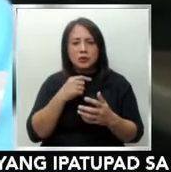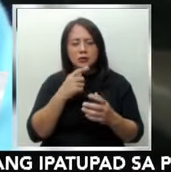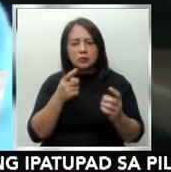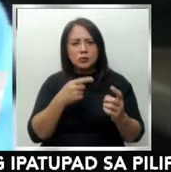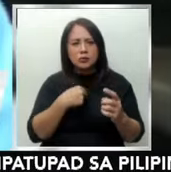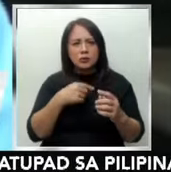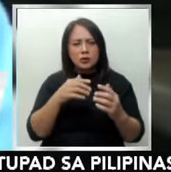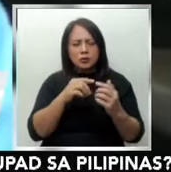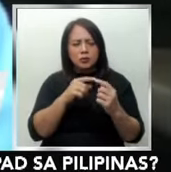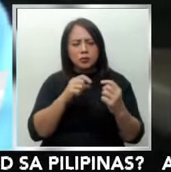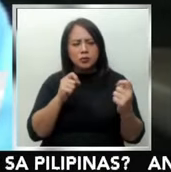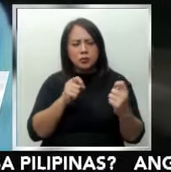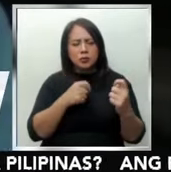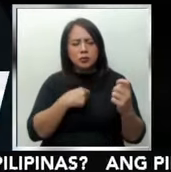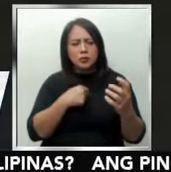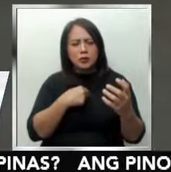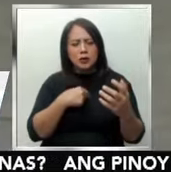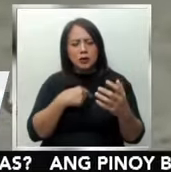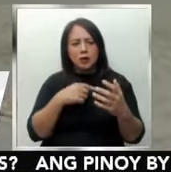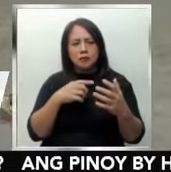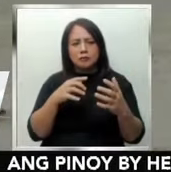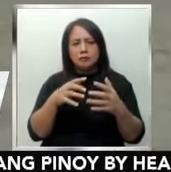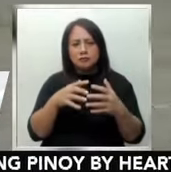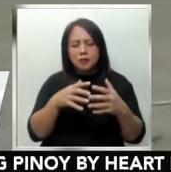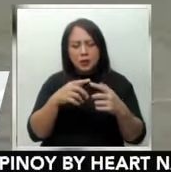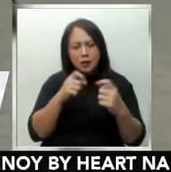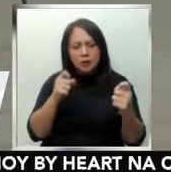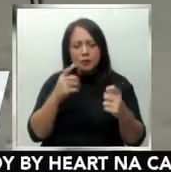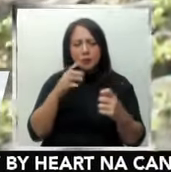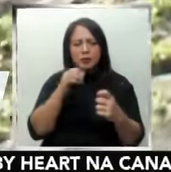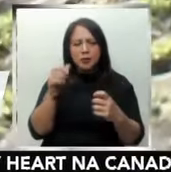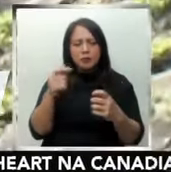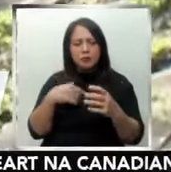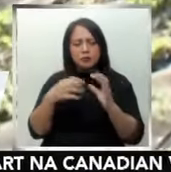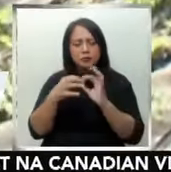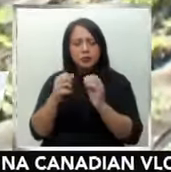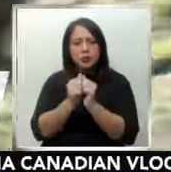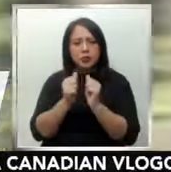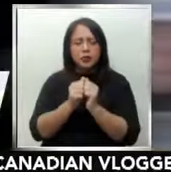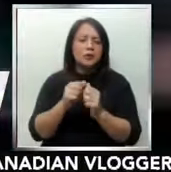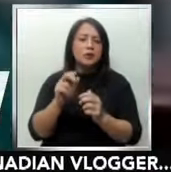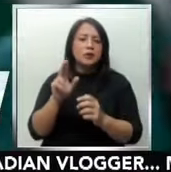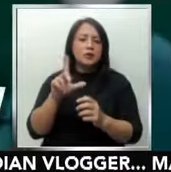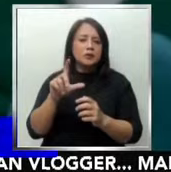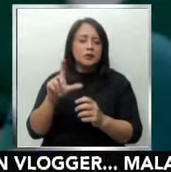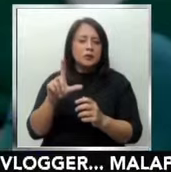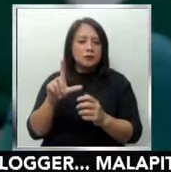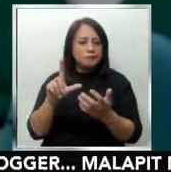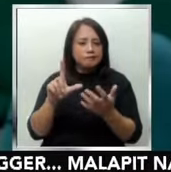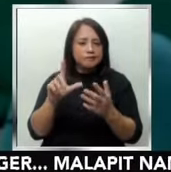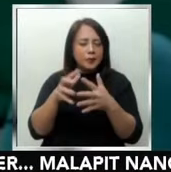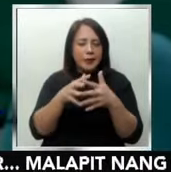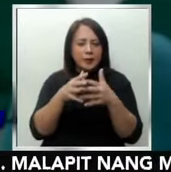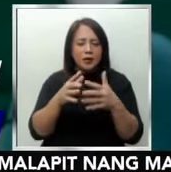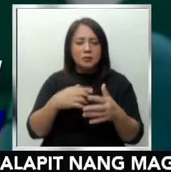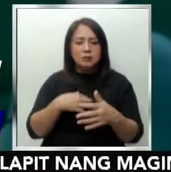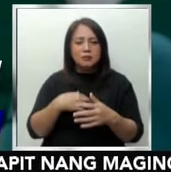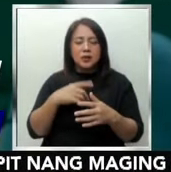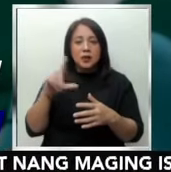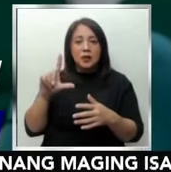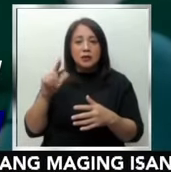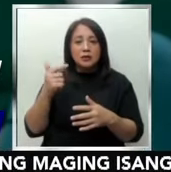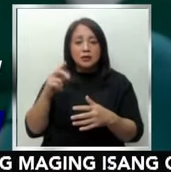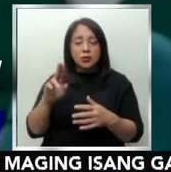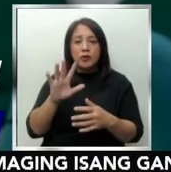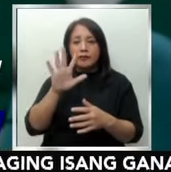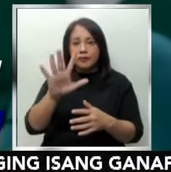America let them have their own war hindi rin daw kinonsulta ang mga lgu ukol sa edc sa ngayon May limang edc site sa bansa kung